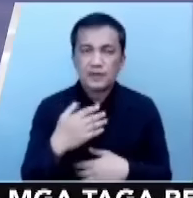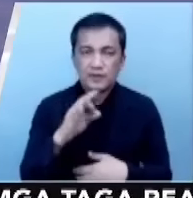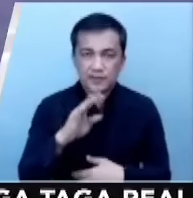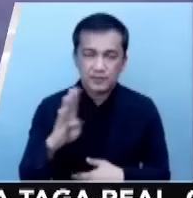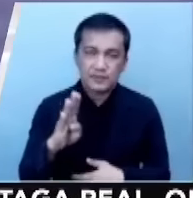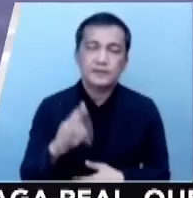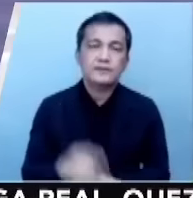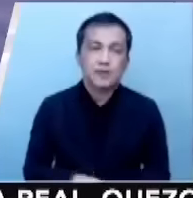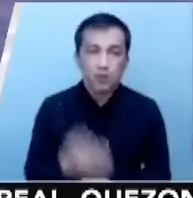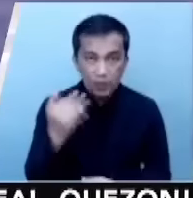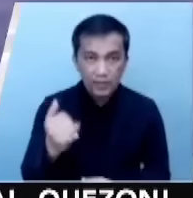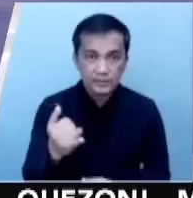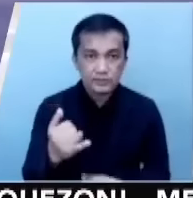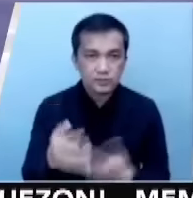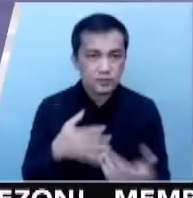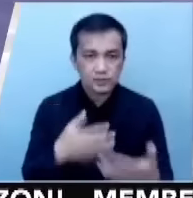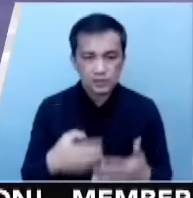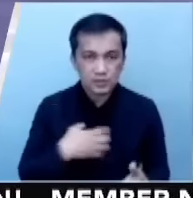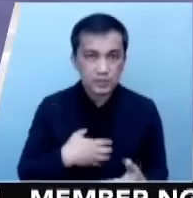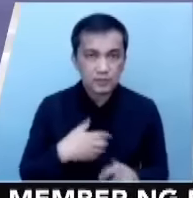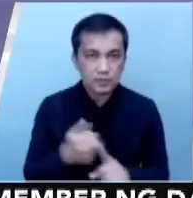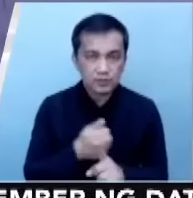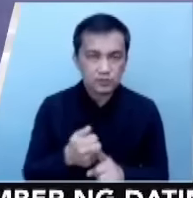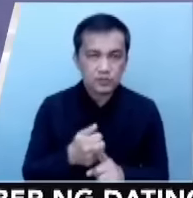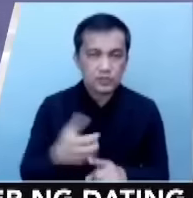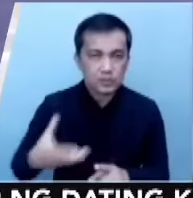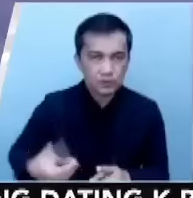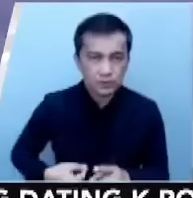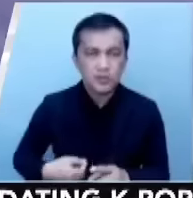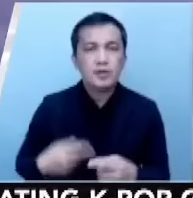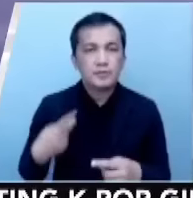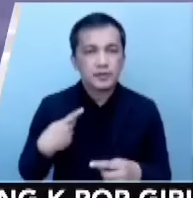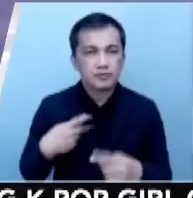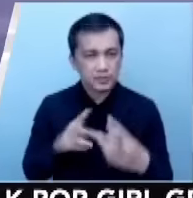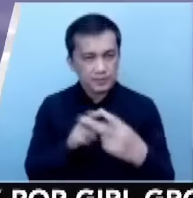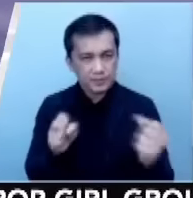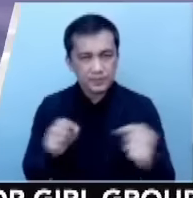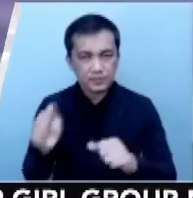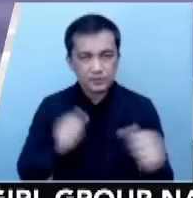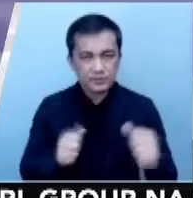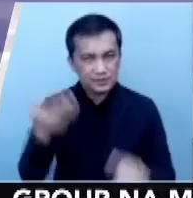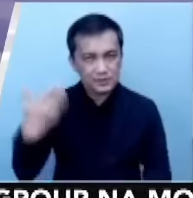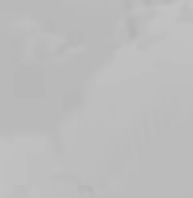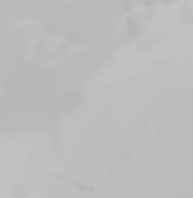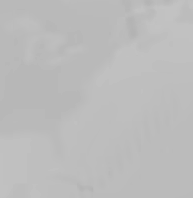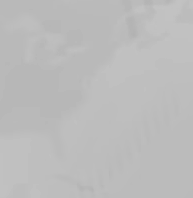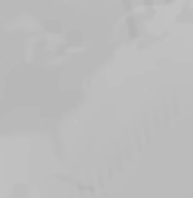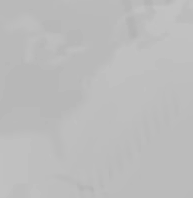sa anumang reklamo, pang-abuso o katiwalian, tiyak may katapat aksyon sa inyong Kapuso Action Man.